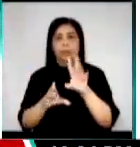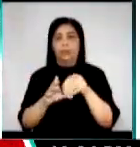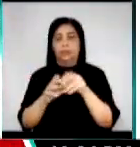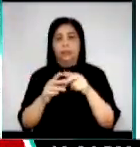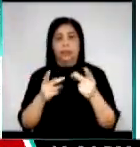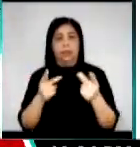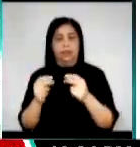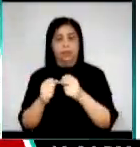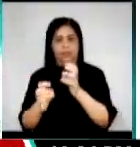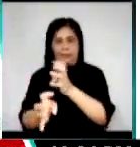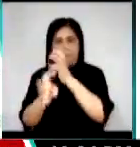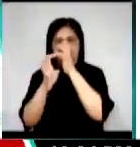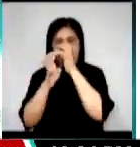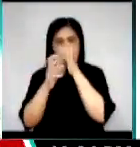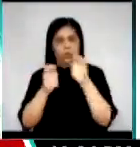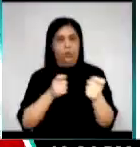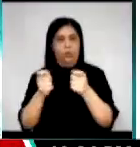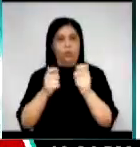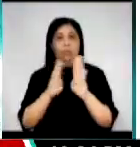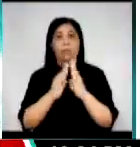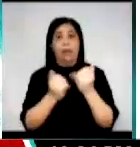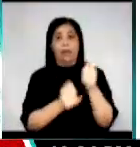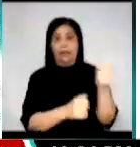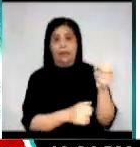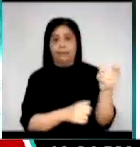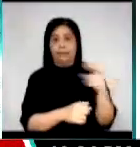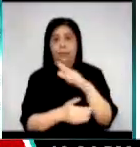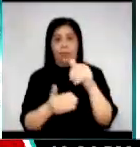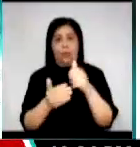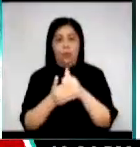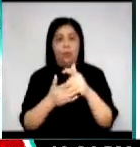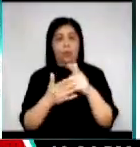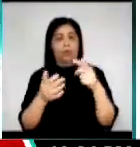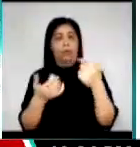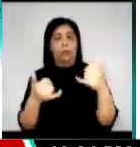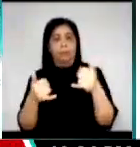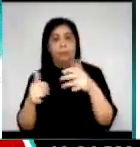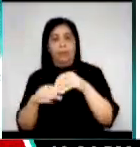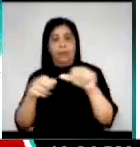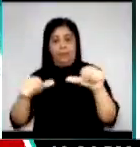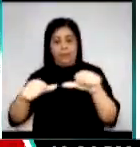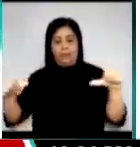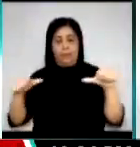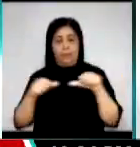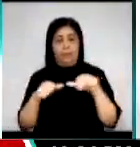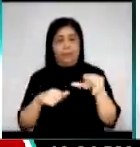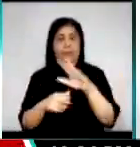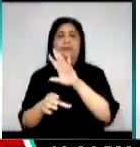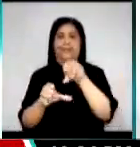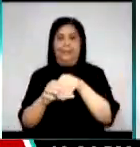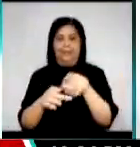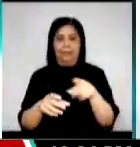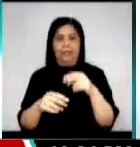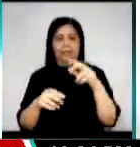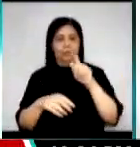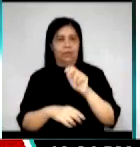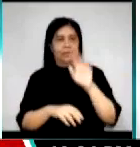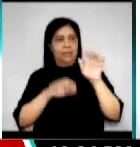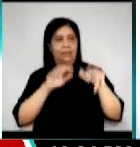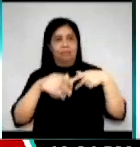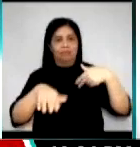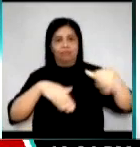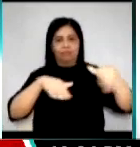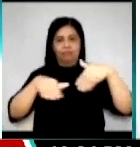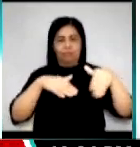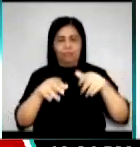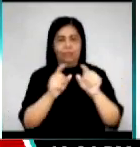mahigpit na pagkontrol ng barangay sa lahat ng recreational activities sa kanilang nasasakupan, kabilang ang trekking. Isinusulong naman ng grupong EDIS